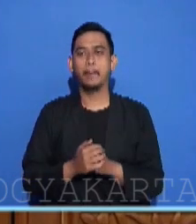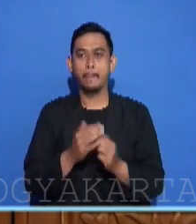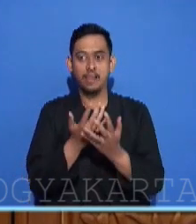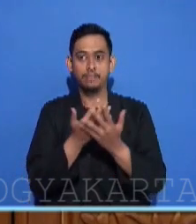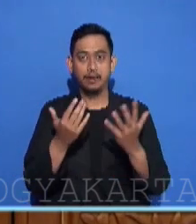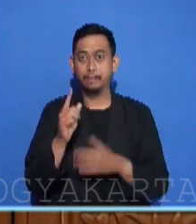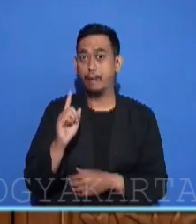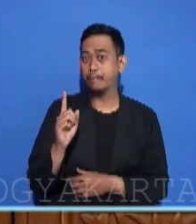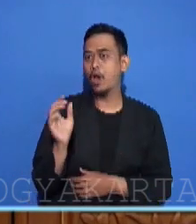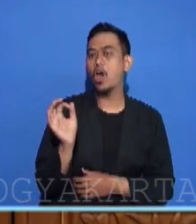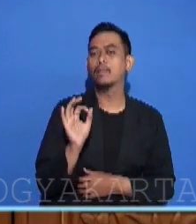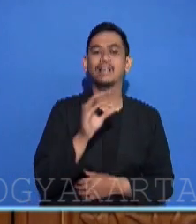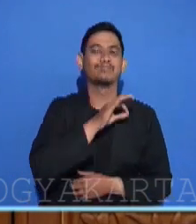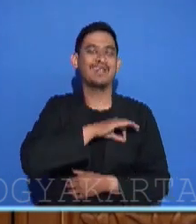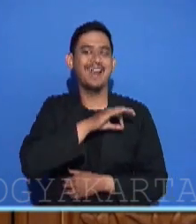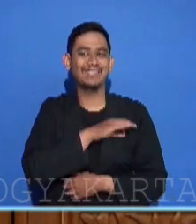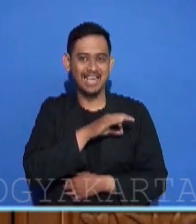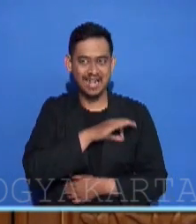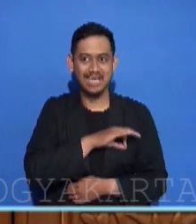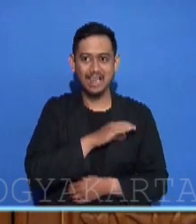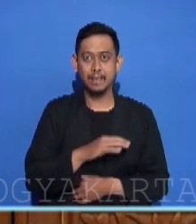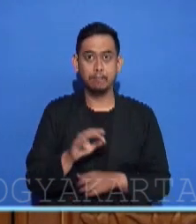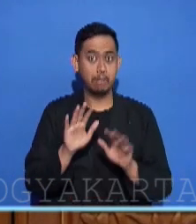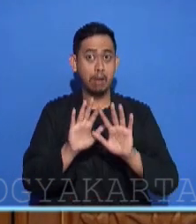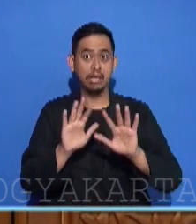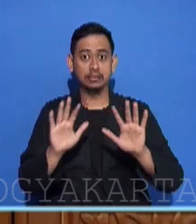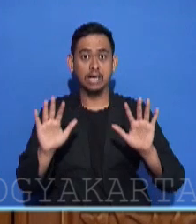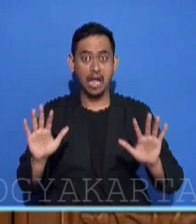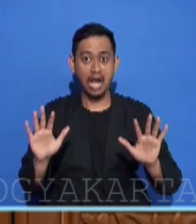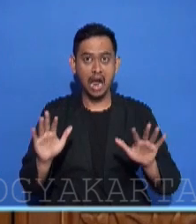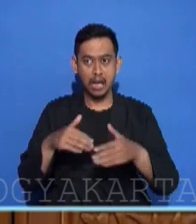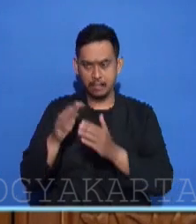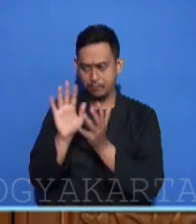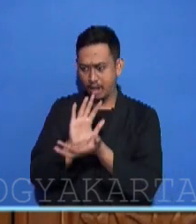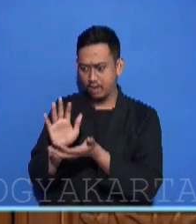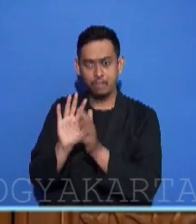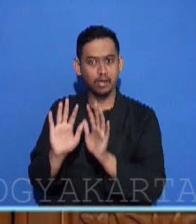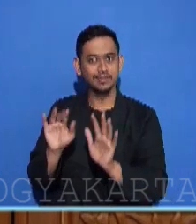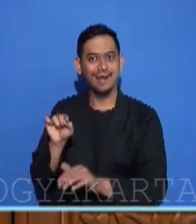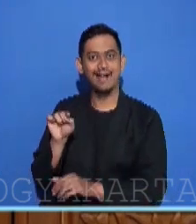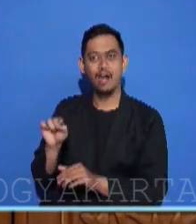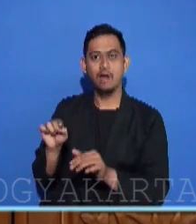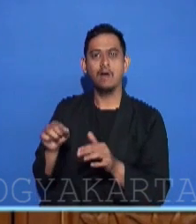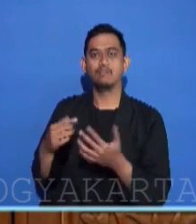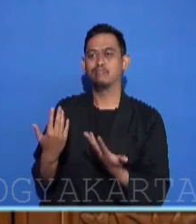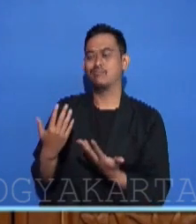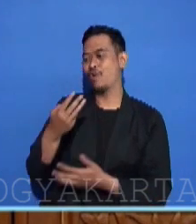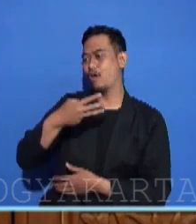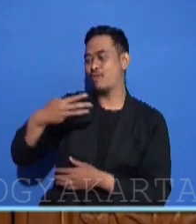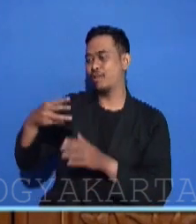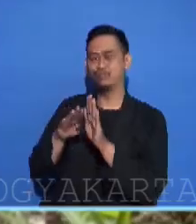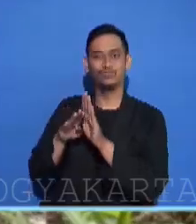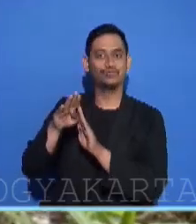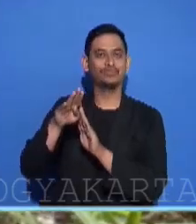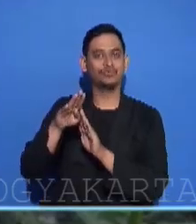vitamin Lan mineral tanaman meniko gampil ngerima Typhoon lahan ka Nyoto Uki gadah bobot ekonomi ingkang